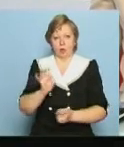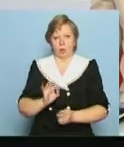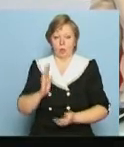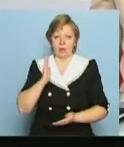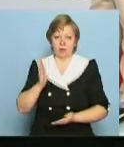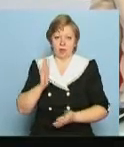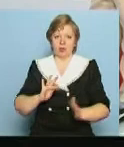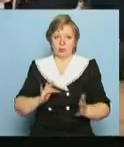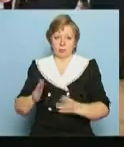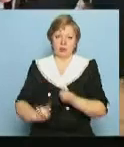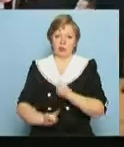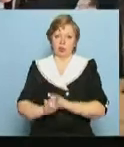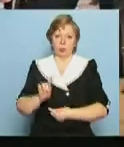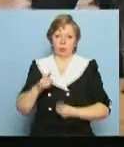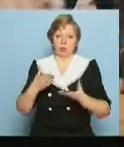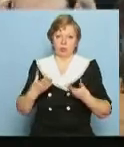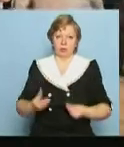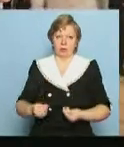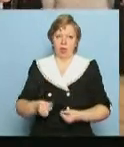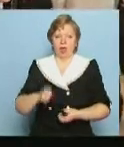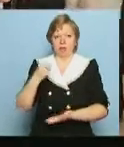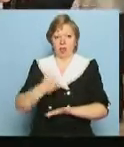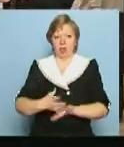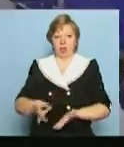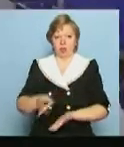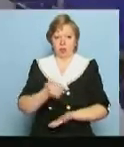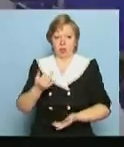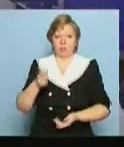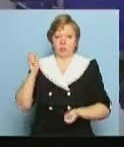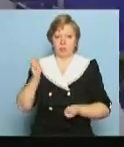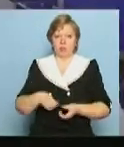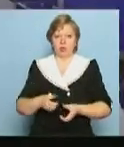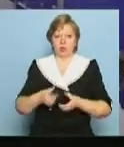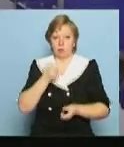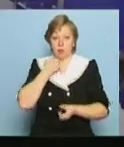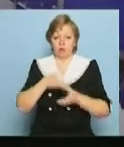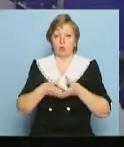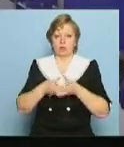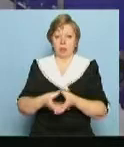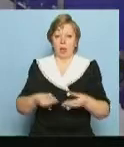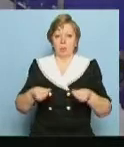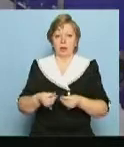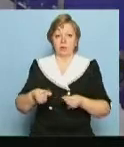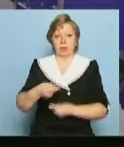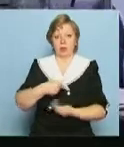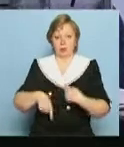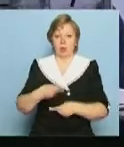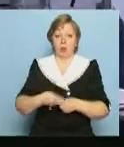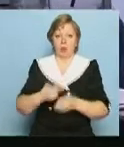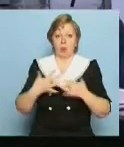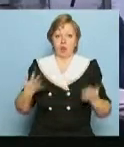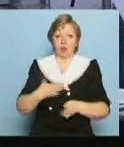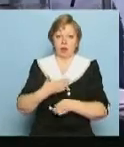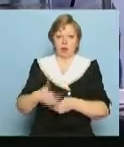дня. В столицу республики сегодня приезжает московская делегация предпринимателей. Это часть большого бизнес-марафона.